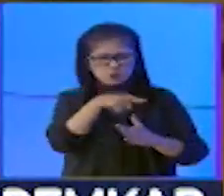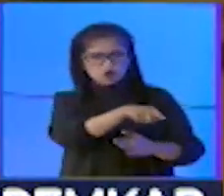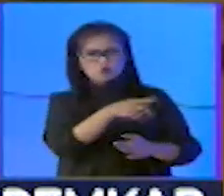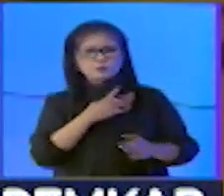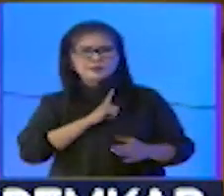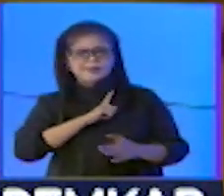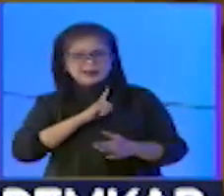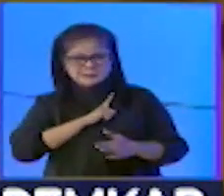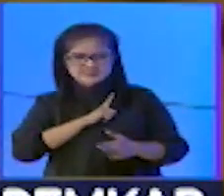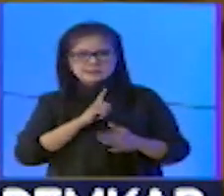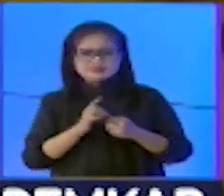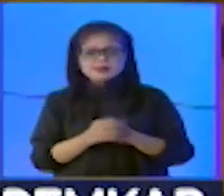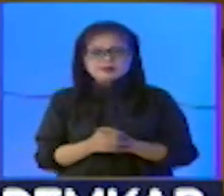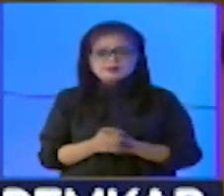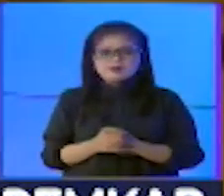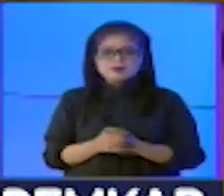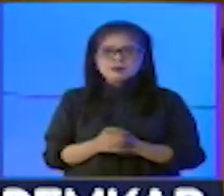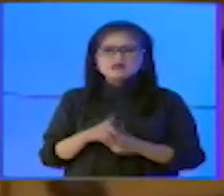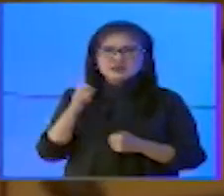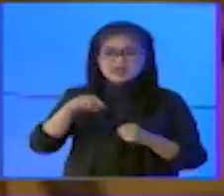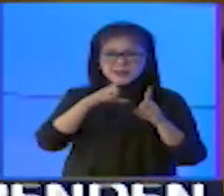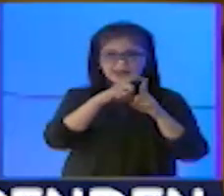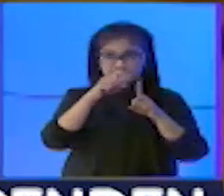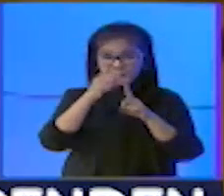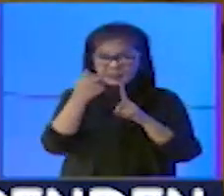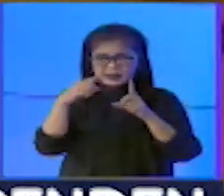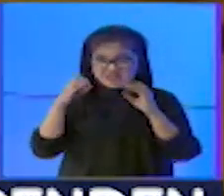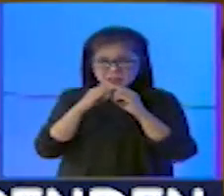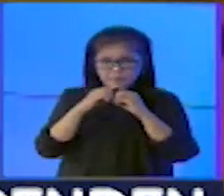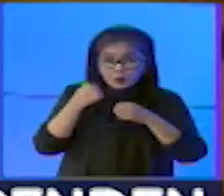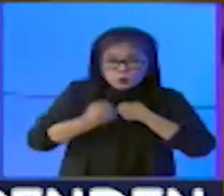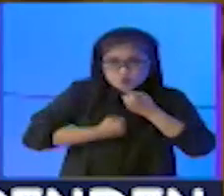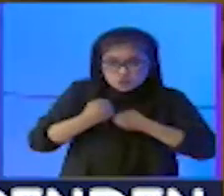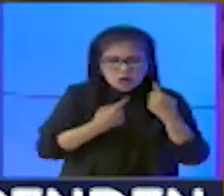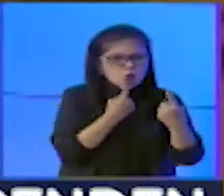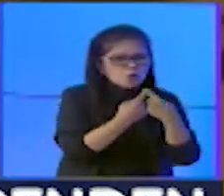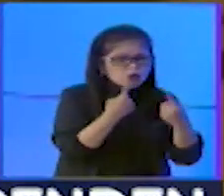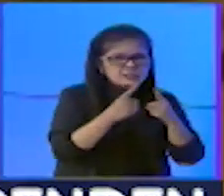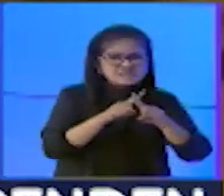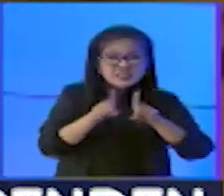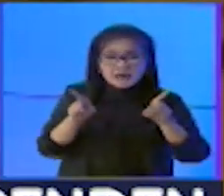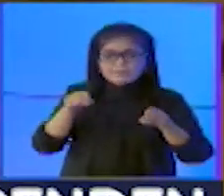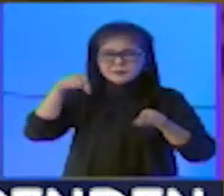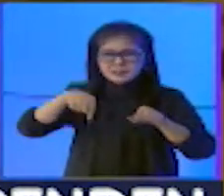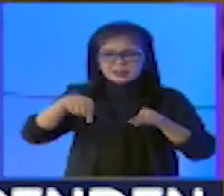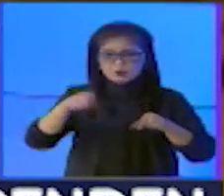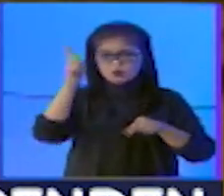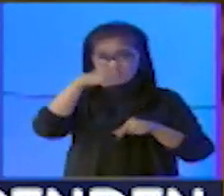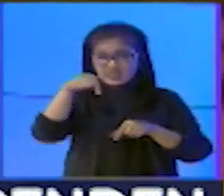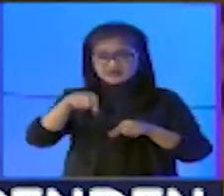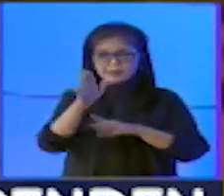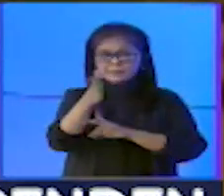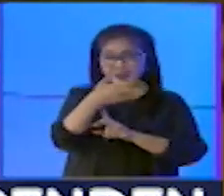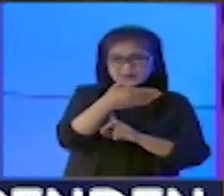interpelasi atau hak bertanya dilakukan oleh DPRD Kabupaten Jember, namun Bupati yang diusung oleh koalisi PDIP, Nasdem, PAN, dan Hanura